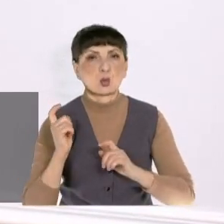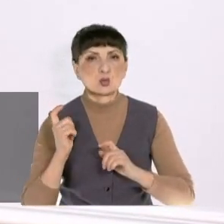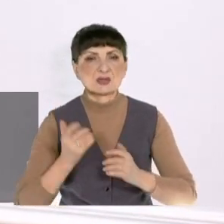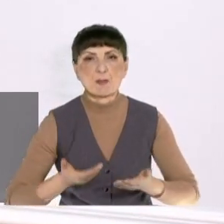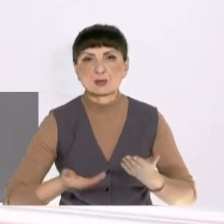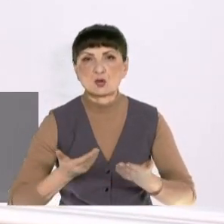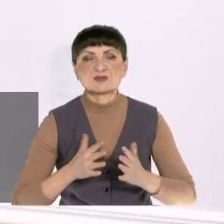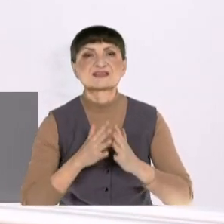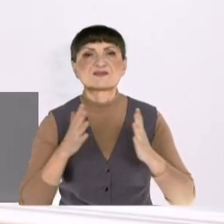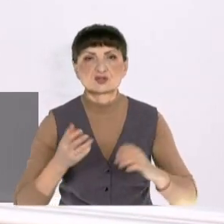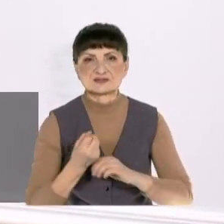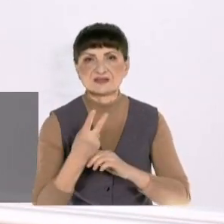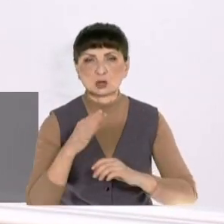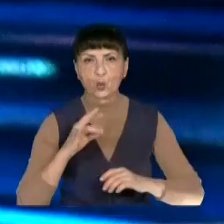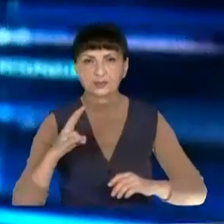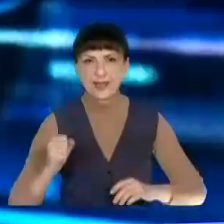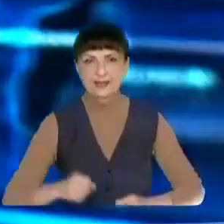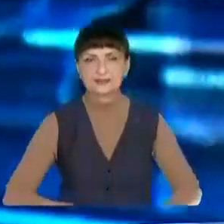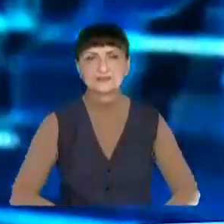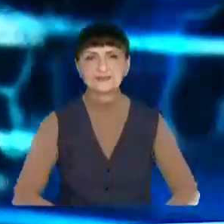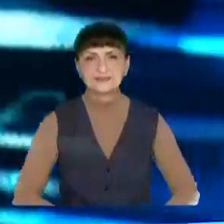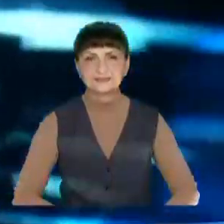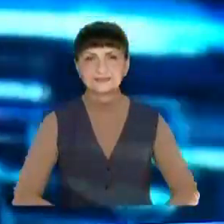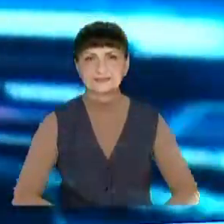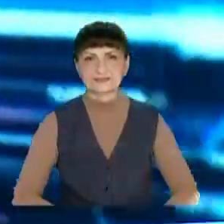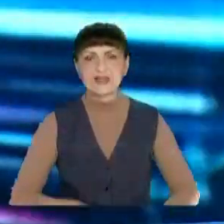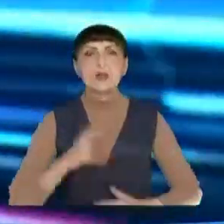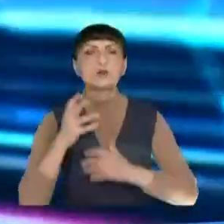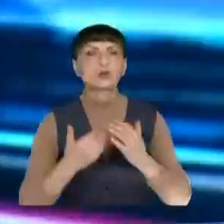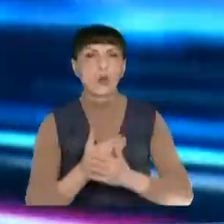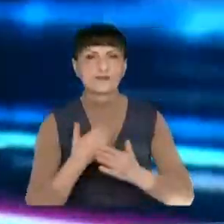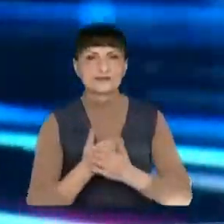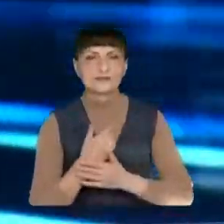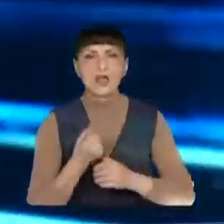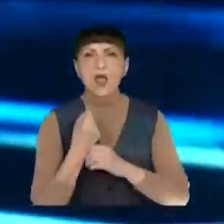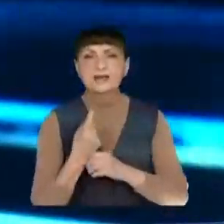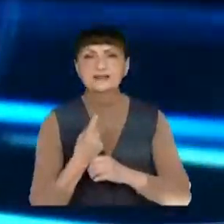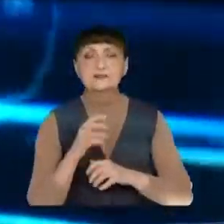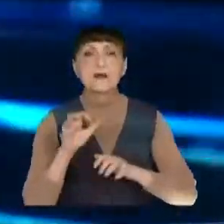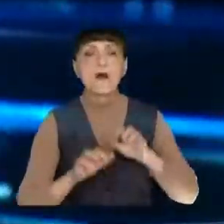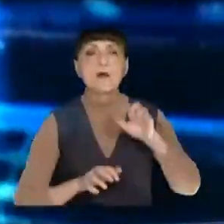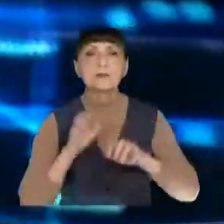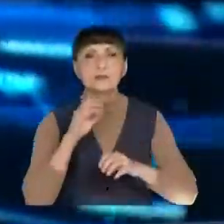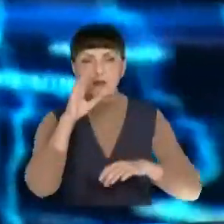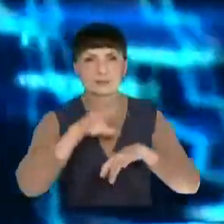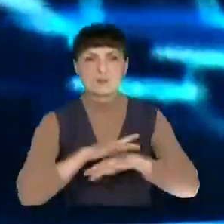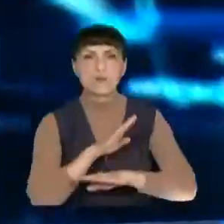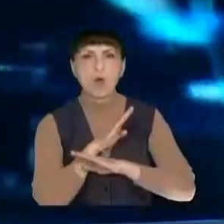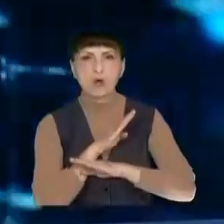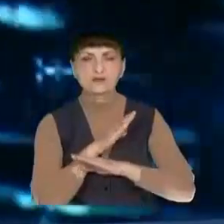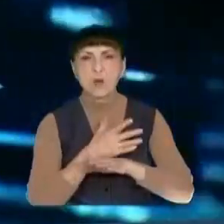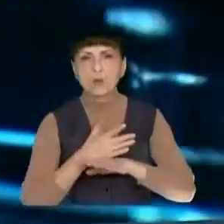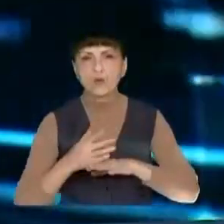грузоподъемностью свыше 12 тонн. И к мировым новостям. 11 альпинистов обнаружили мертвыми